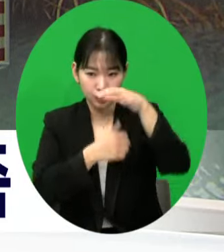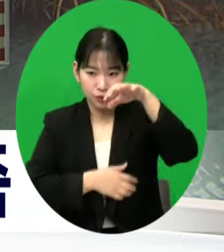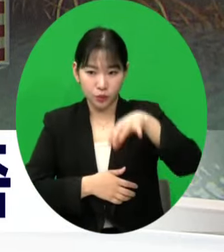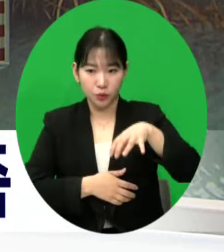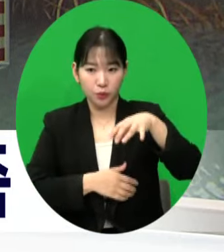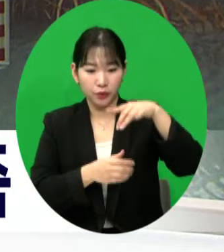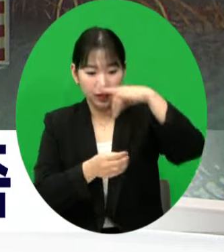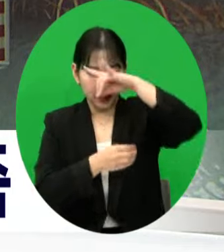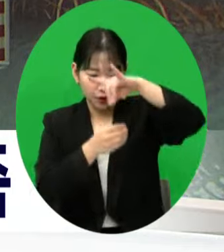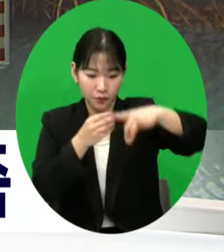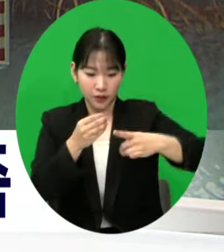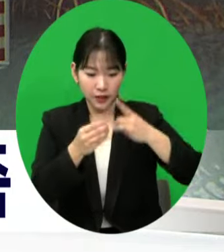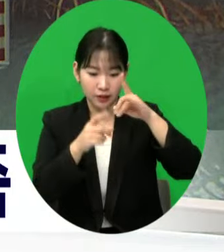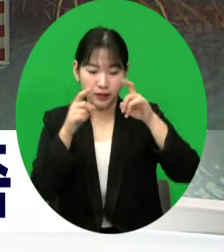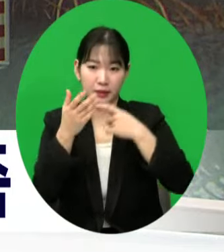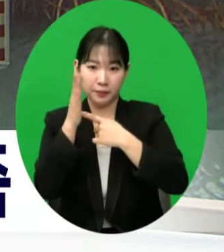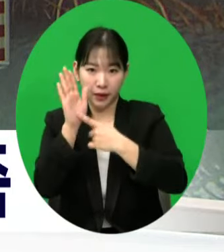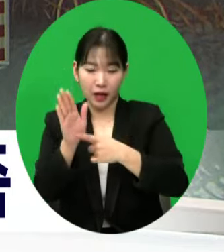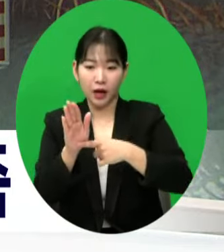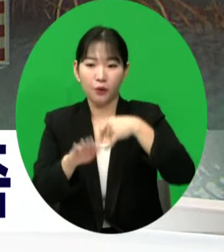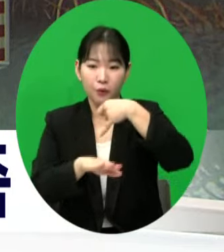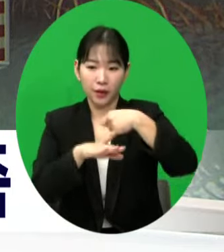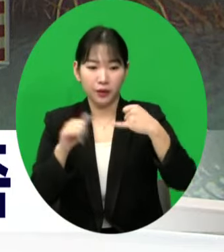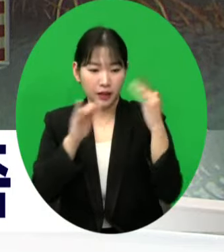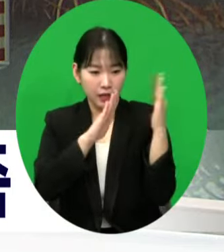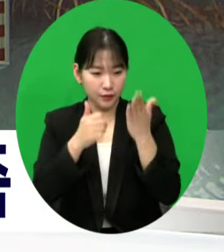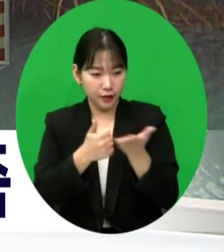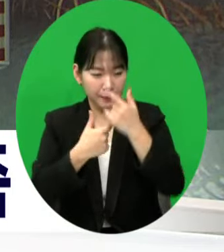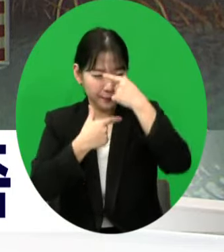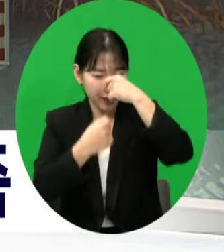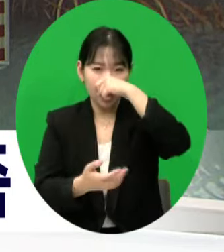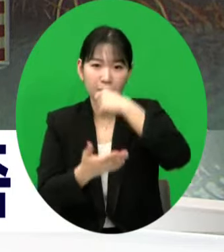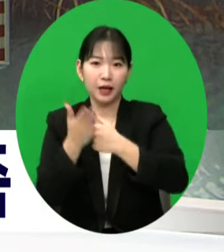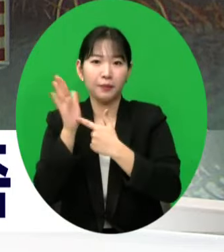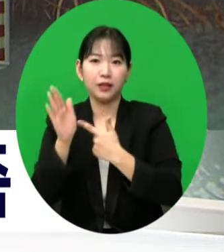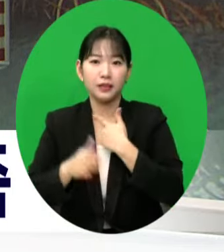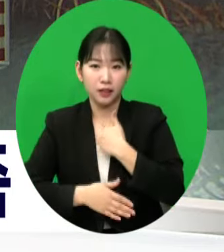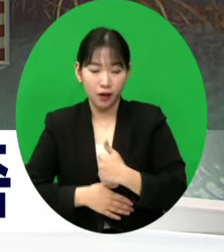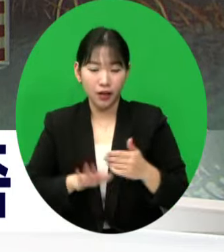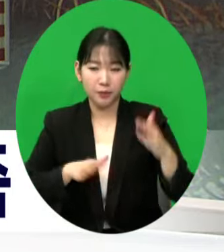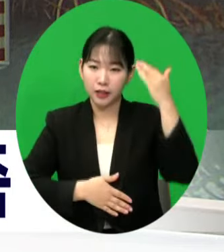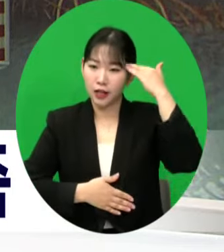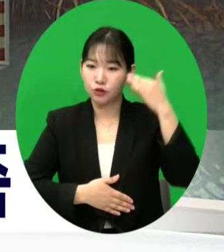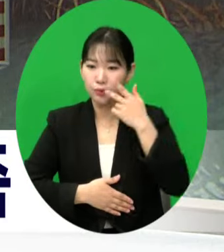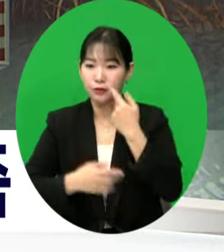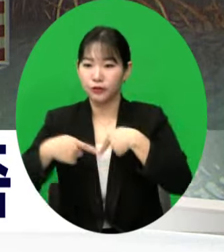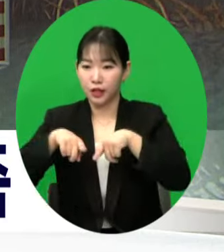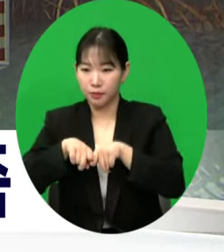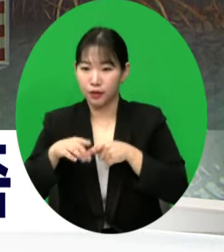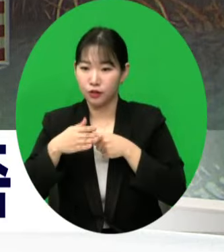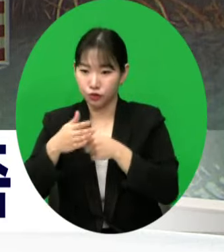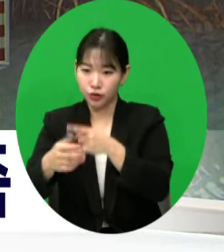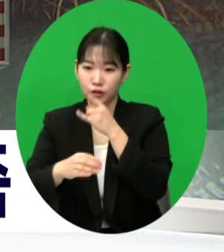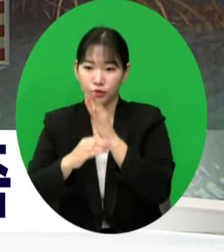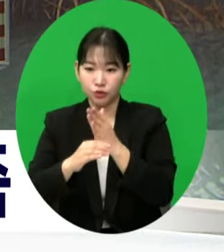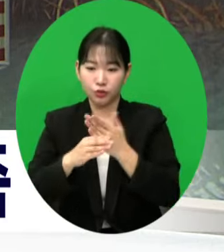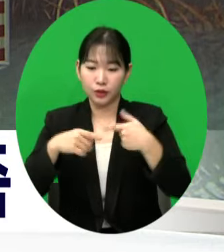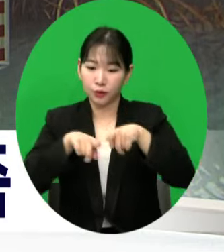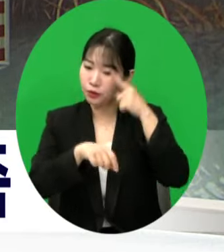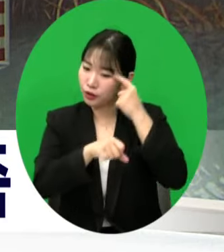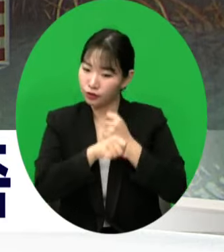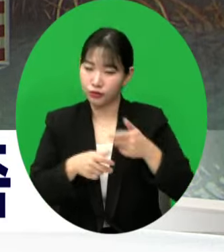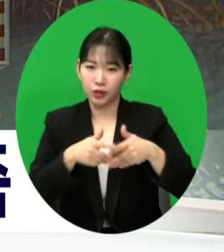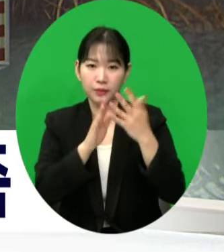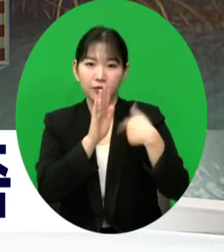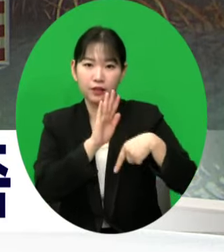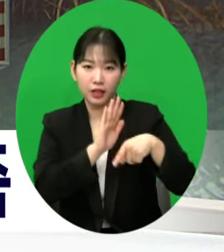양식의 최적지라고 언급했었는데요. 이번에는 한국과 미국이 함께 추진하고 있는 해조류 공동 연구 개발을